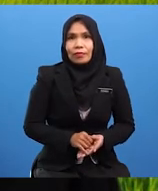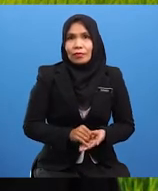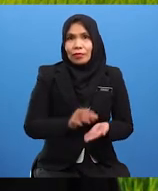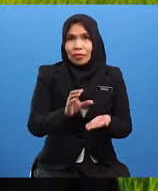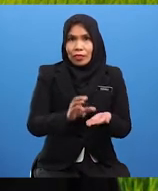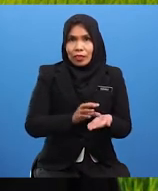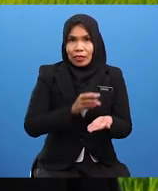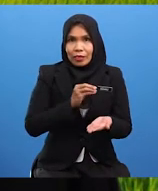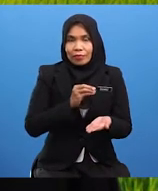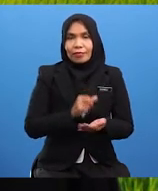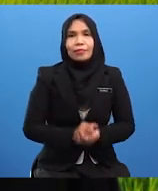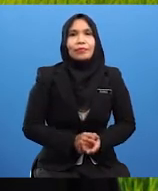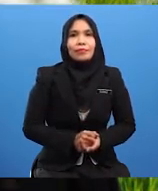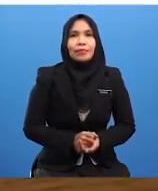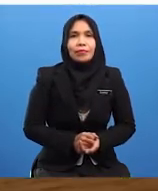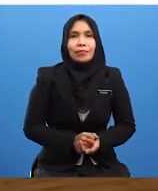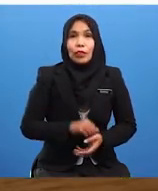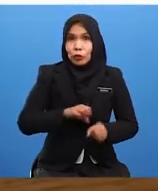pencarian ilmu kita.